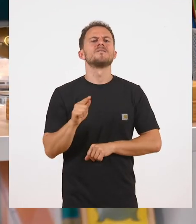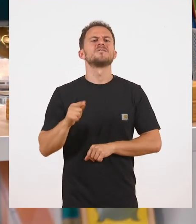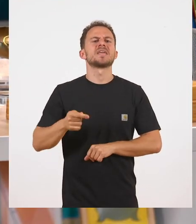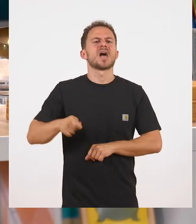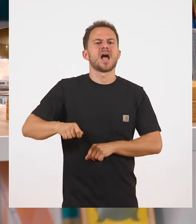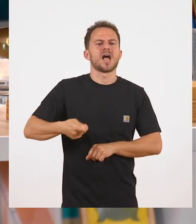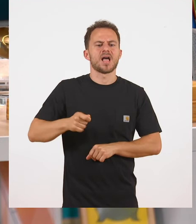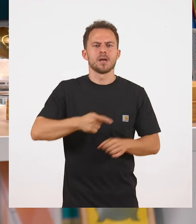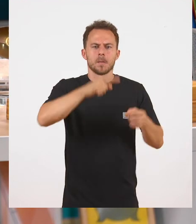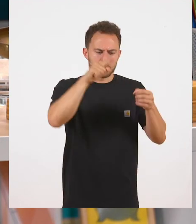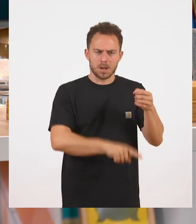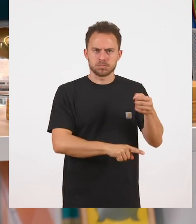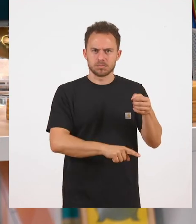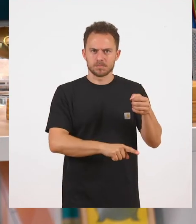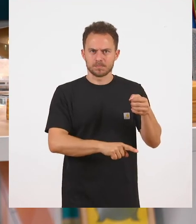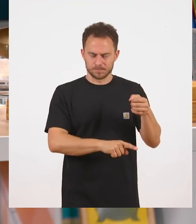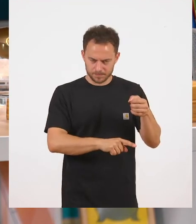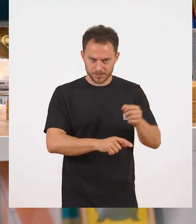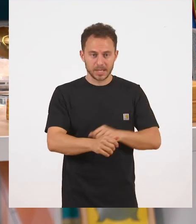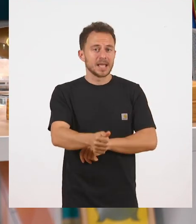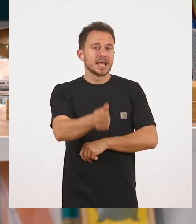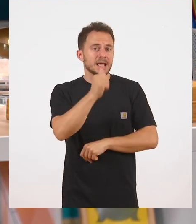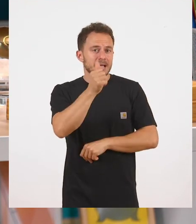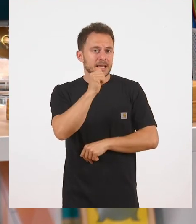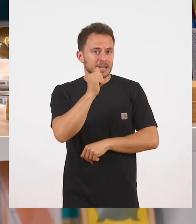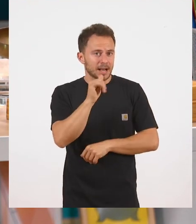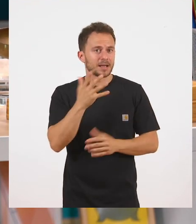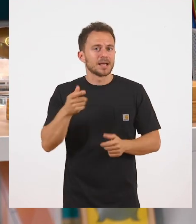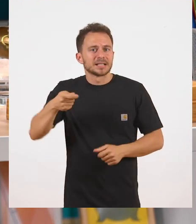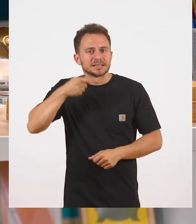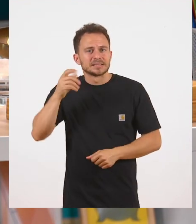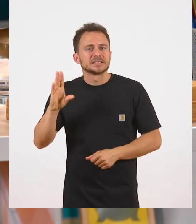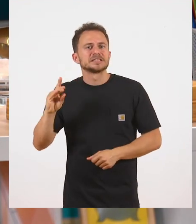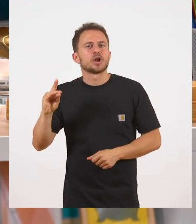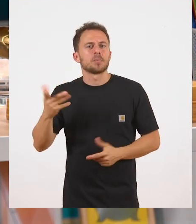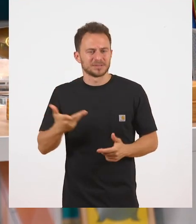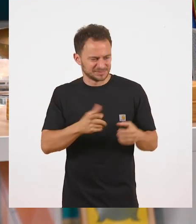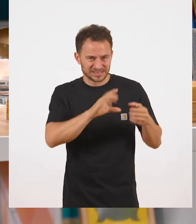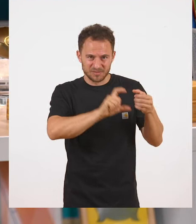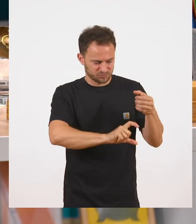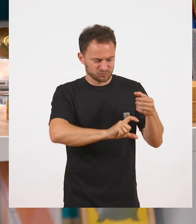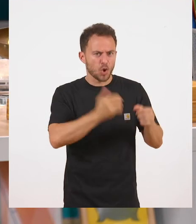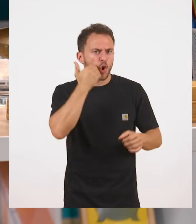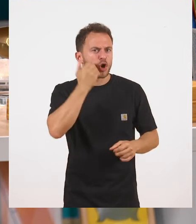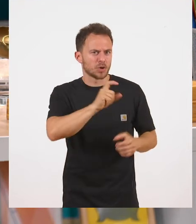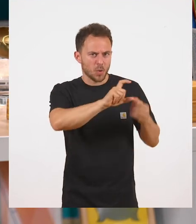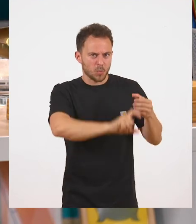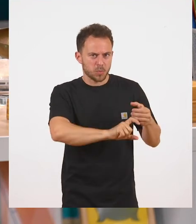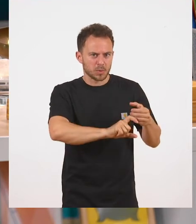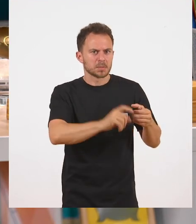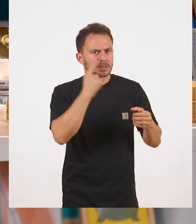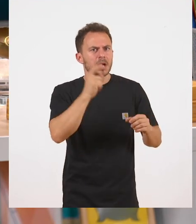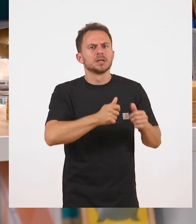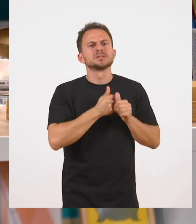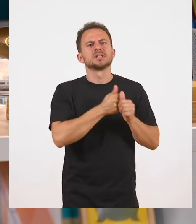κάτω. Και από τα υγρά το σιρόπι βύσσινο. Στη συνέχεια, από τα στερεά έχουμε το σταφύλι,